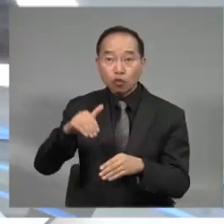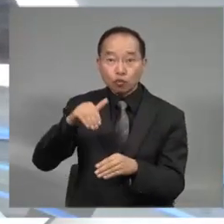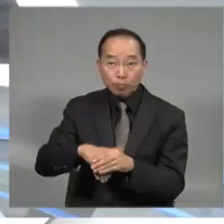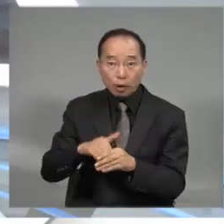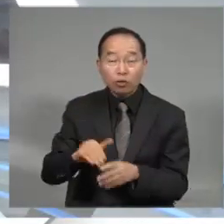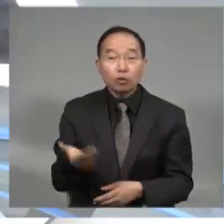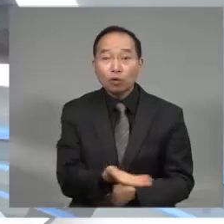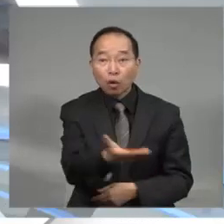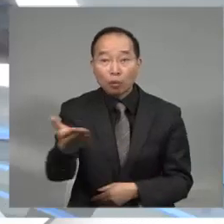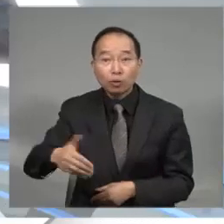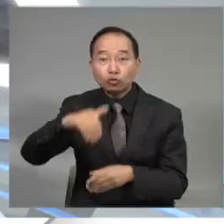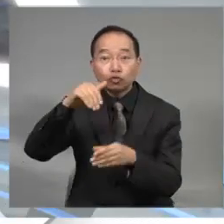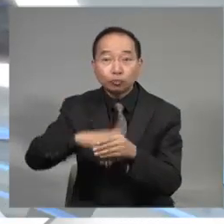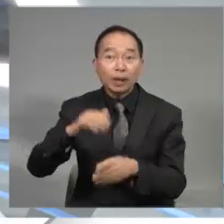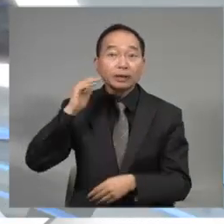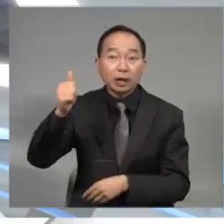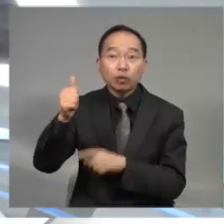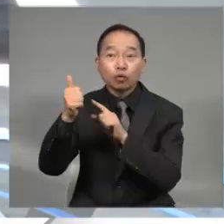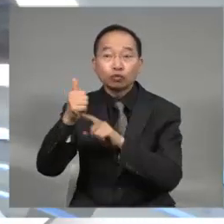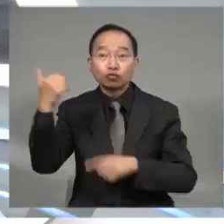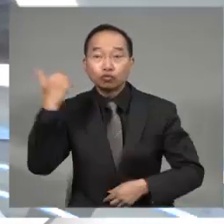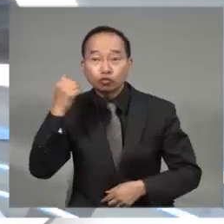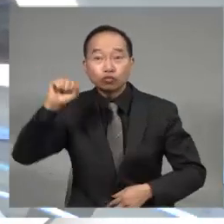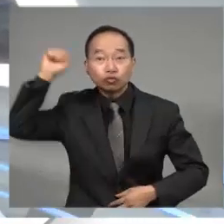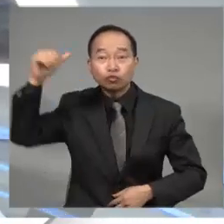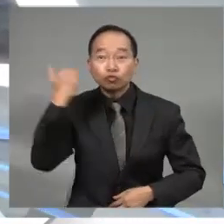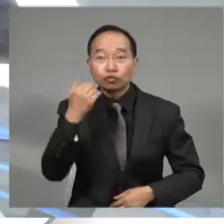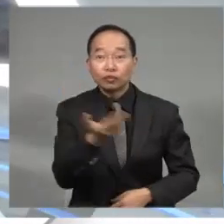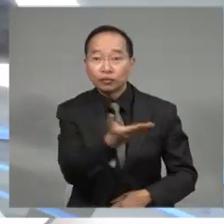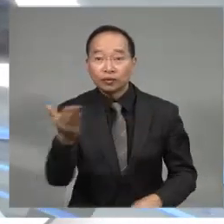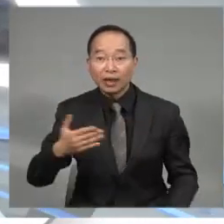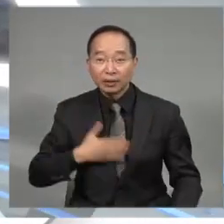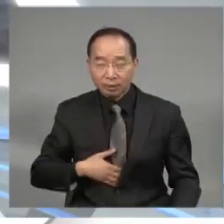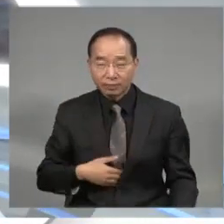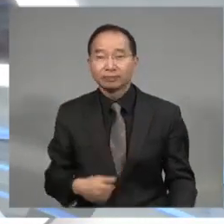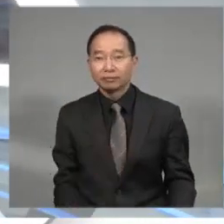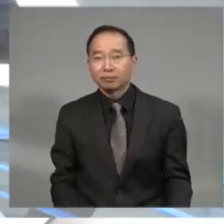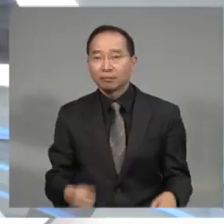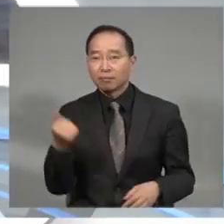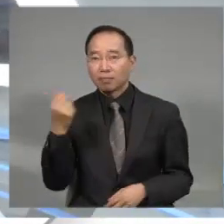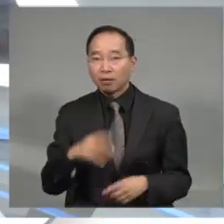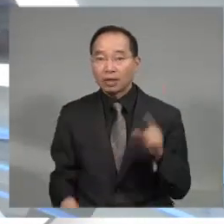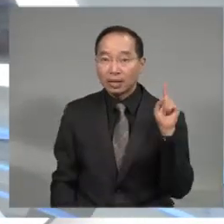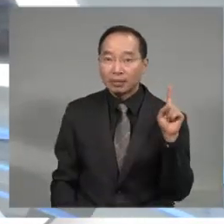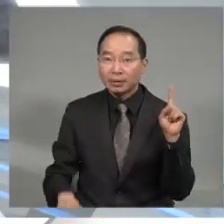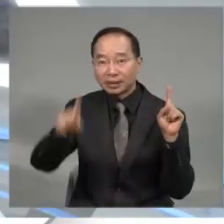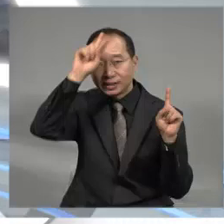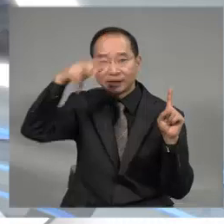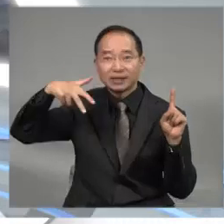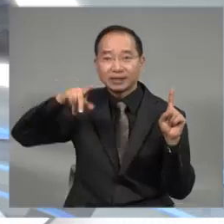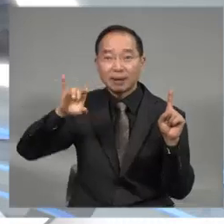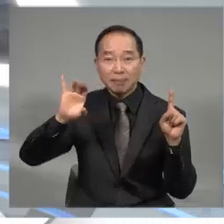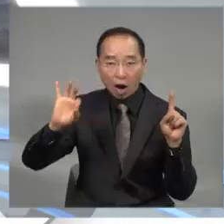여러분들이 투표하실 대통령 후보 소개해드리도록 하겠습니다. 먼저 기호 1번 더불어민주당